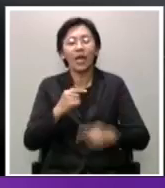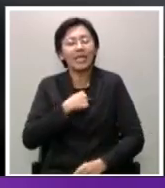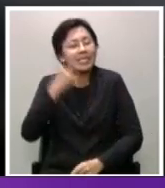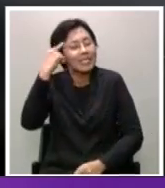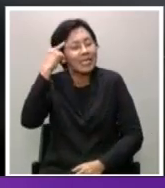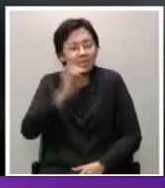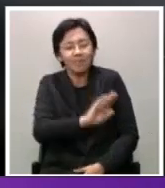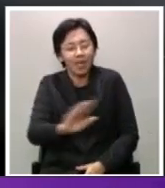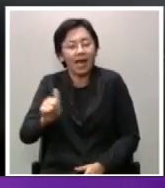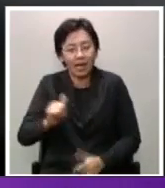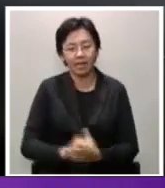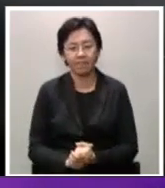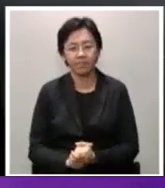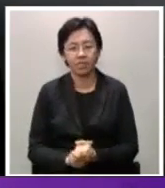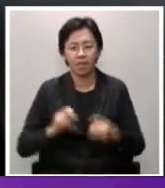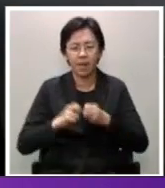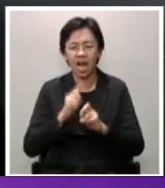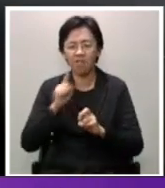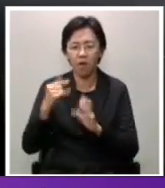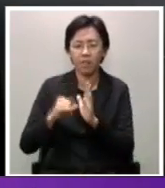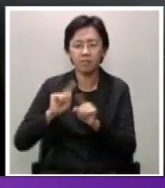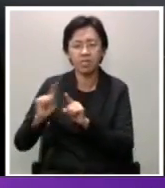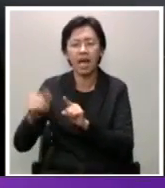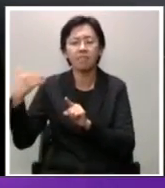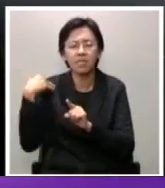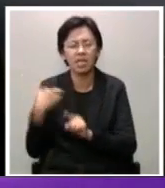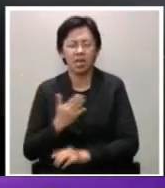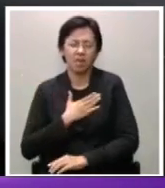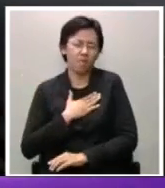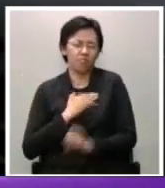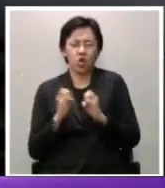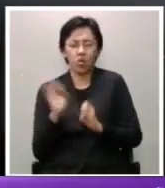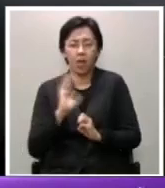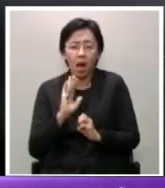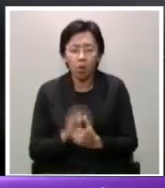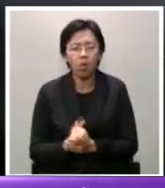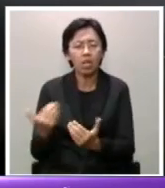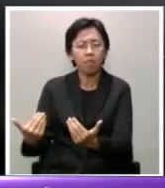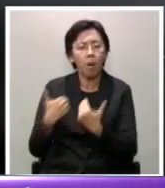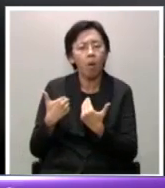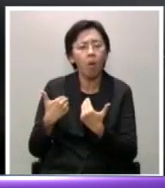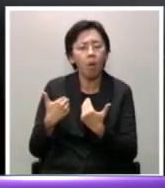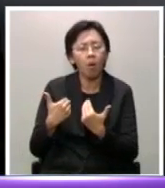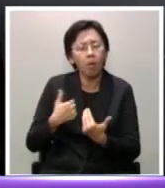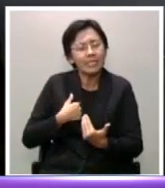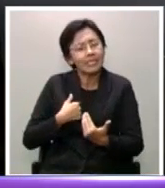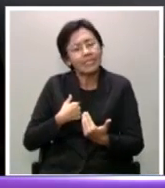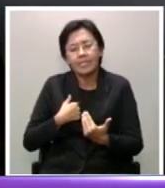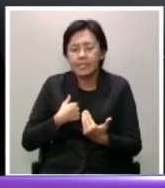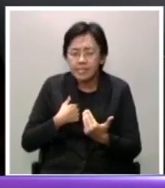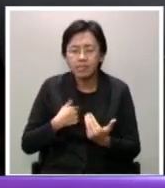ได้นะเพราะคดีความต่างมันมีมากมายนะจริงๆก็ไม่อยากจะก้าวล่วงแต่ท่านก็กล่าวผมในทำนองนี้มาเพ